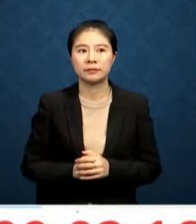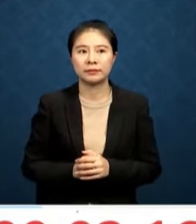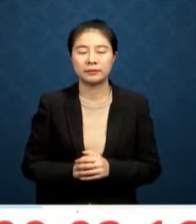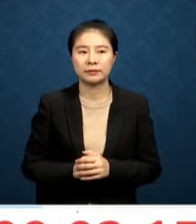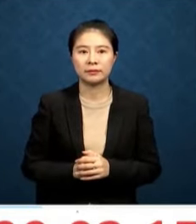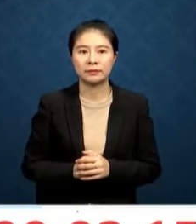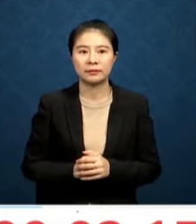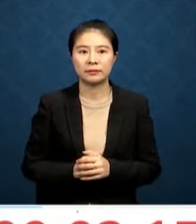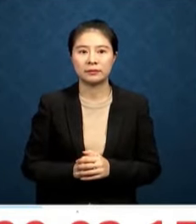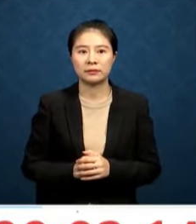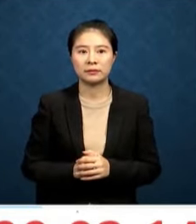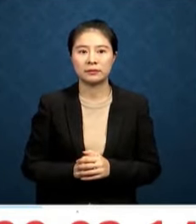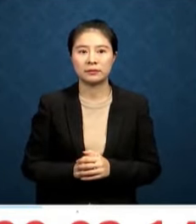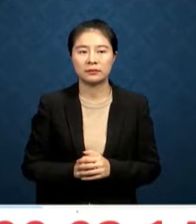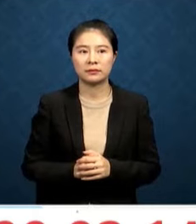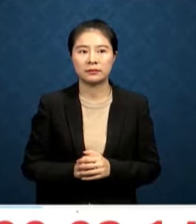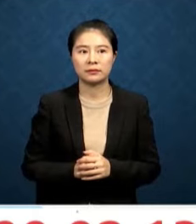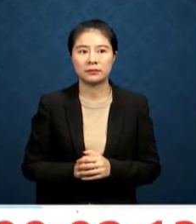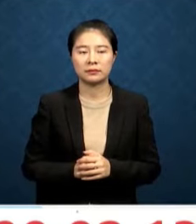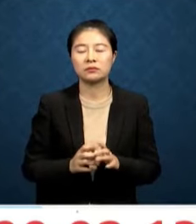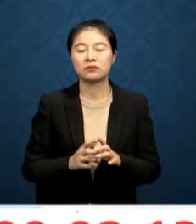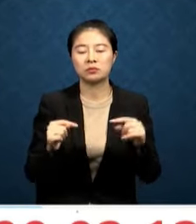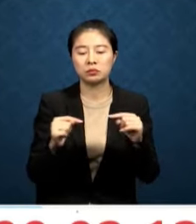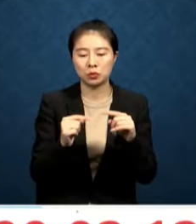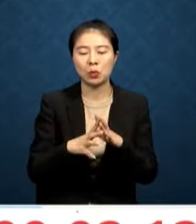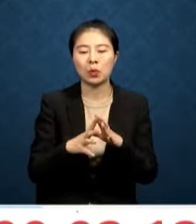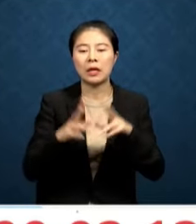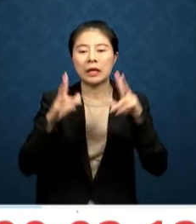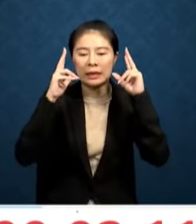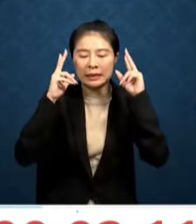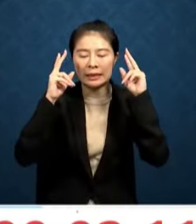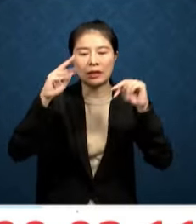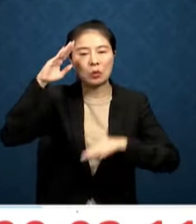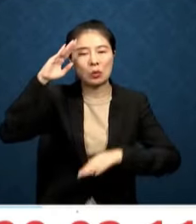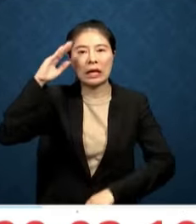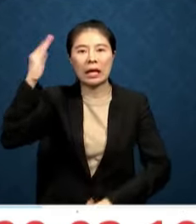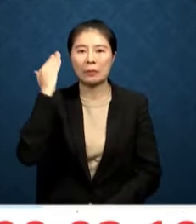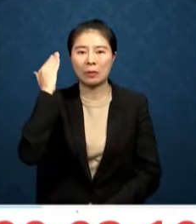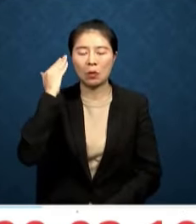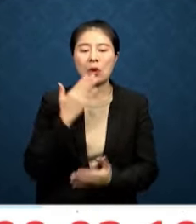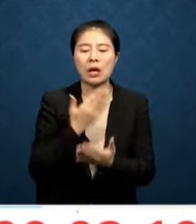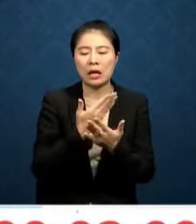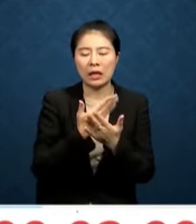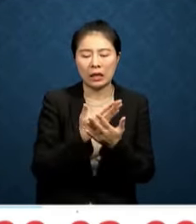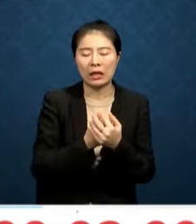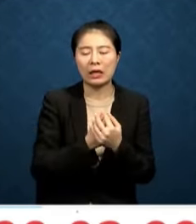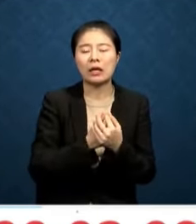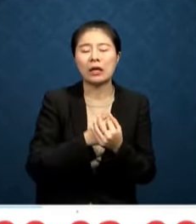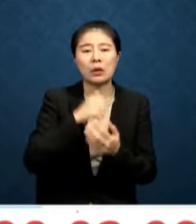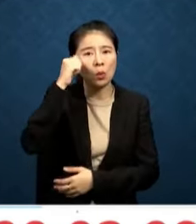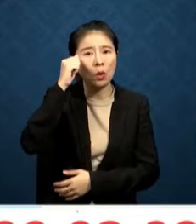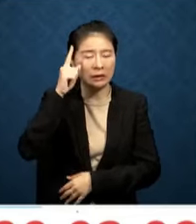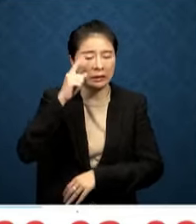ครับของรัฐบาลท่านลุงตู่ก็มีการนำเสนอที่ค่าแรงขั้นต่ำที่492